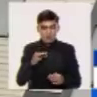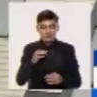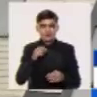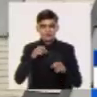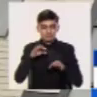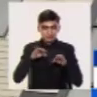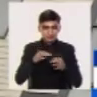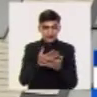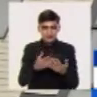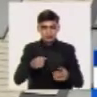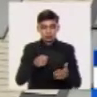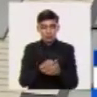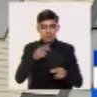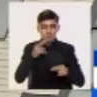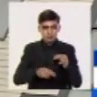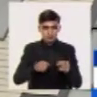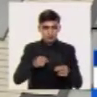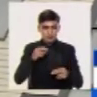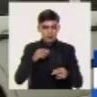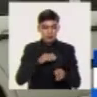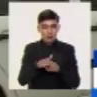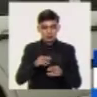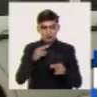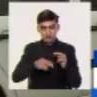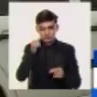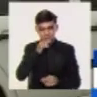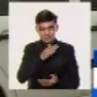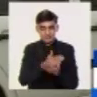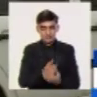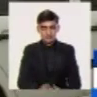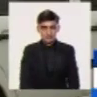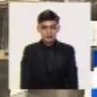жобаларды толыққанды аяқтауға маман таппай жатқандықтарын айтып отыр.